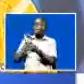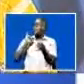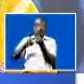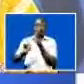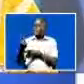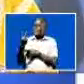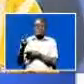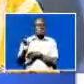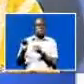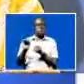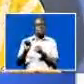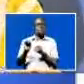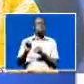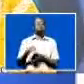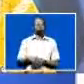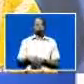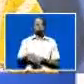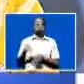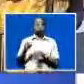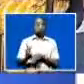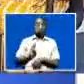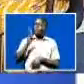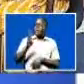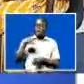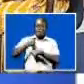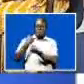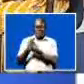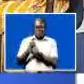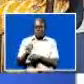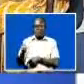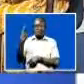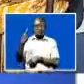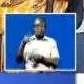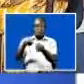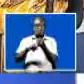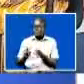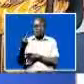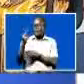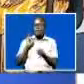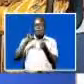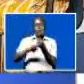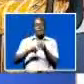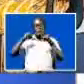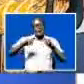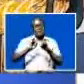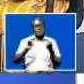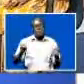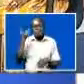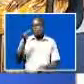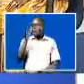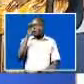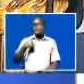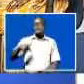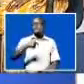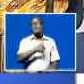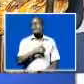Mm. Aliandikiwa mke wa kwanza. Lakini kuna wale ambao kuna mke wa pili na wako sawa. Hauwezi kuwa wabibi wa pili mkaelewana. Kwa nini tudanganyane? Wapo